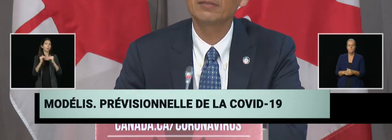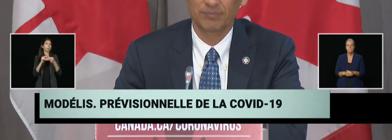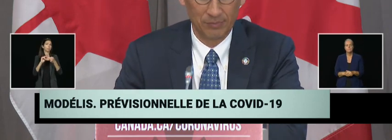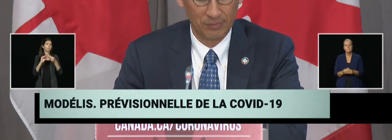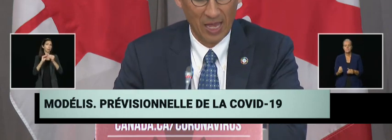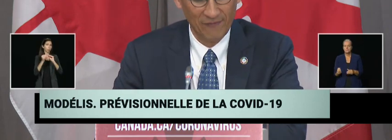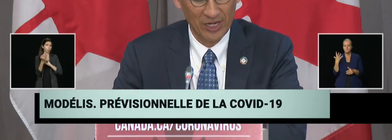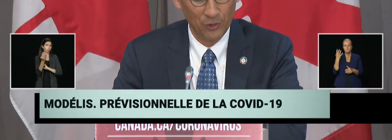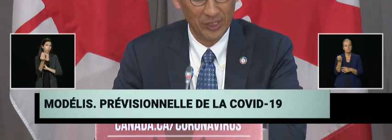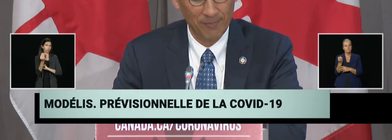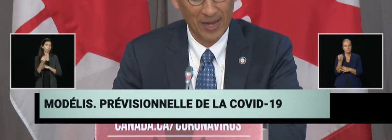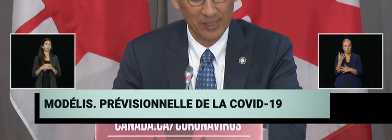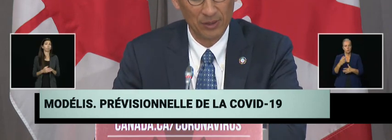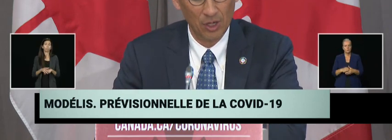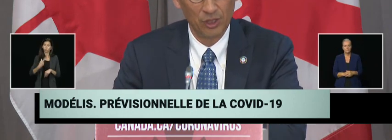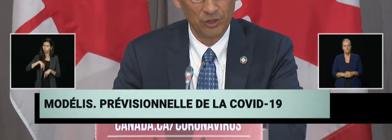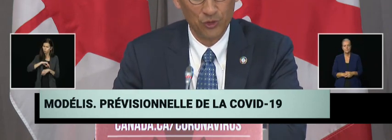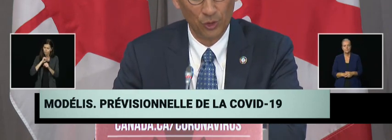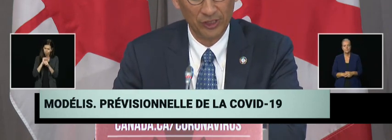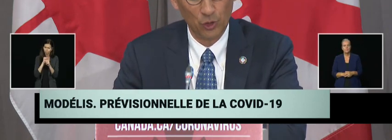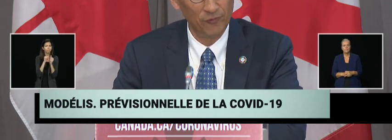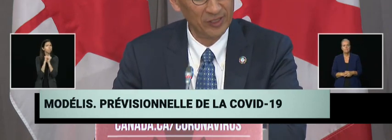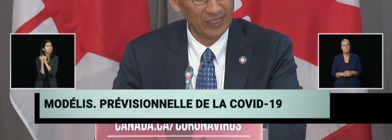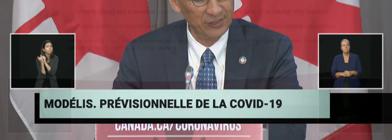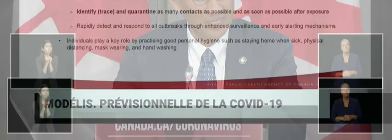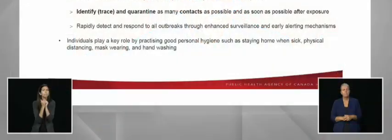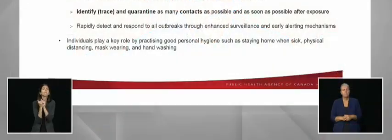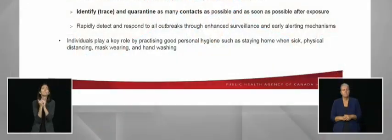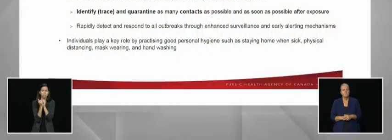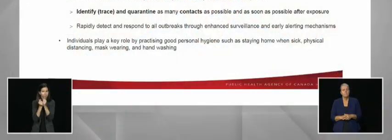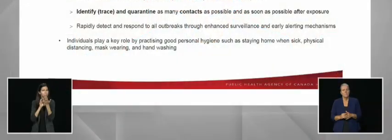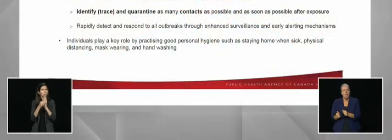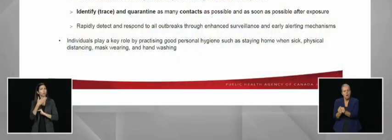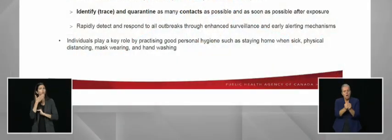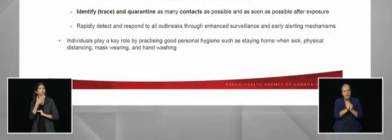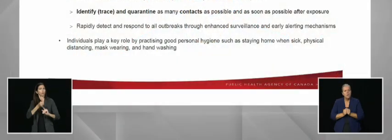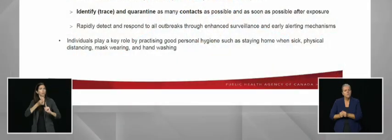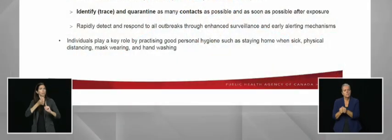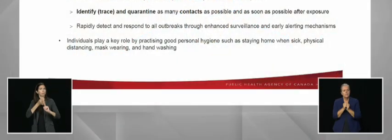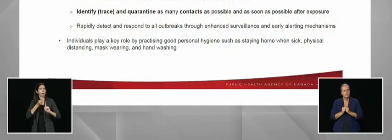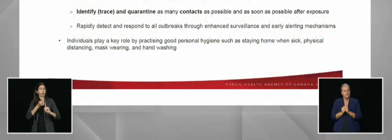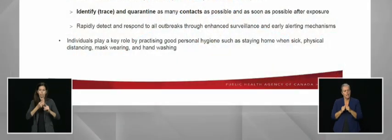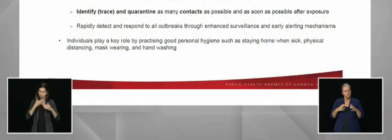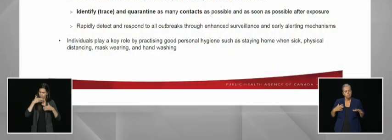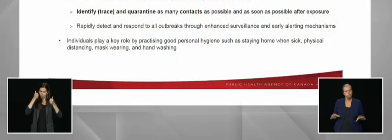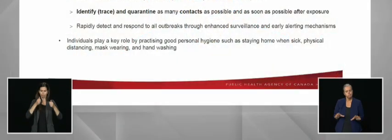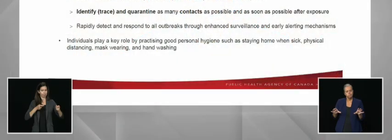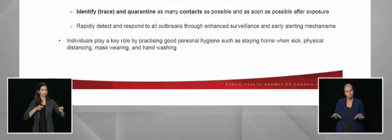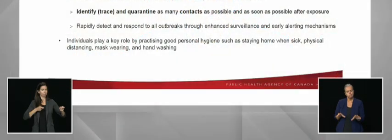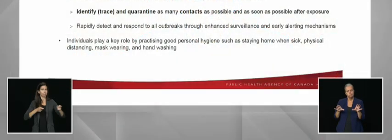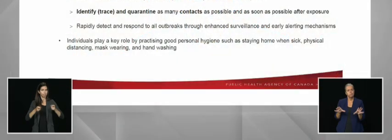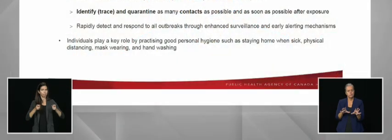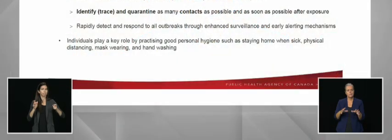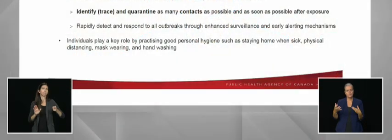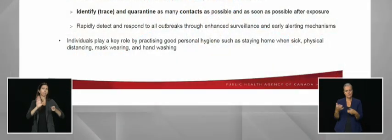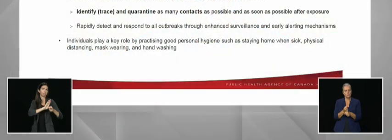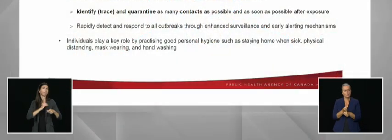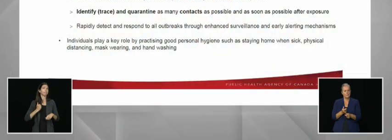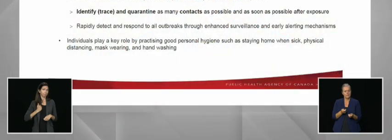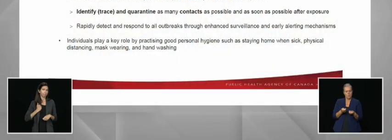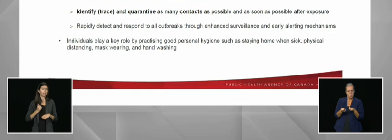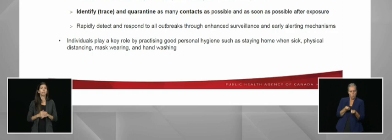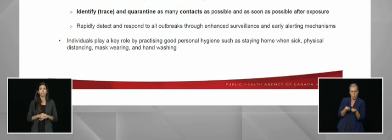great impact, have had a great impact, on controlling the COVID-19 epidemic across the country. As society reopens,